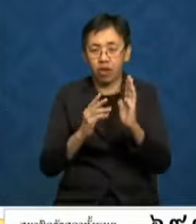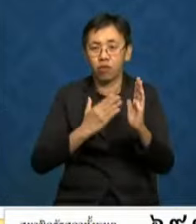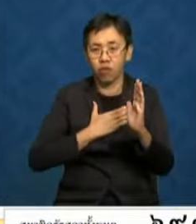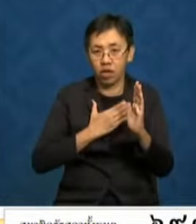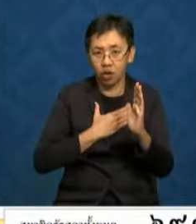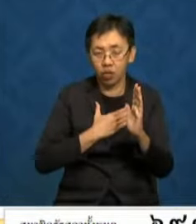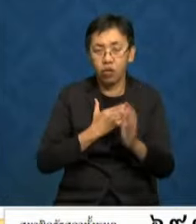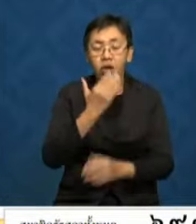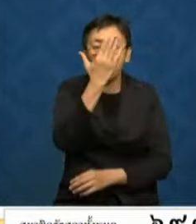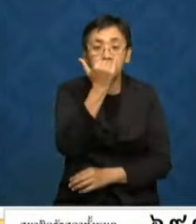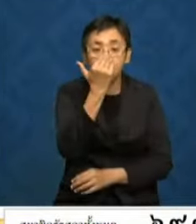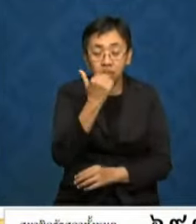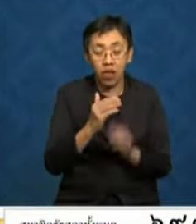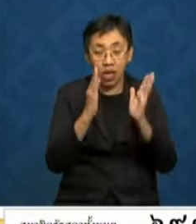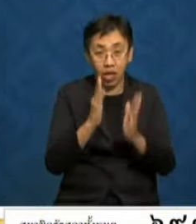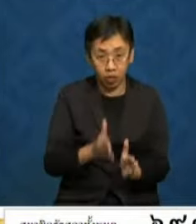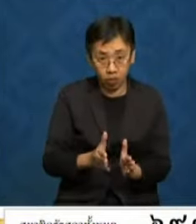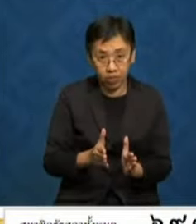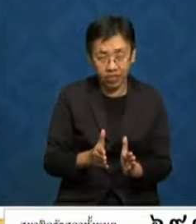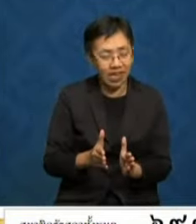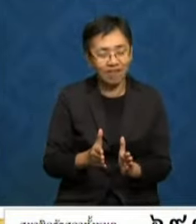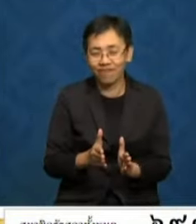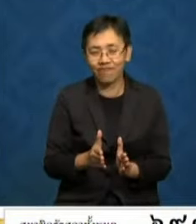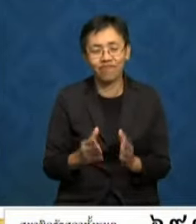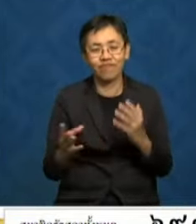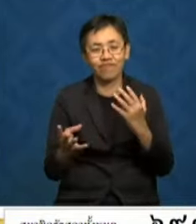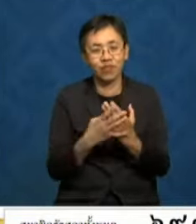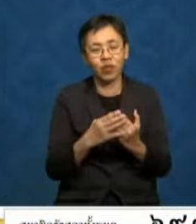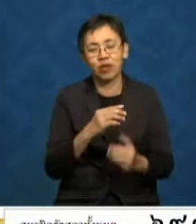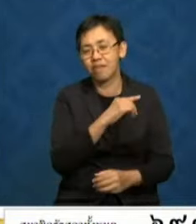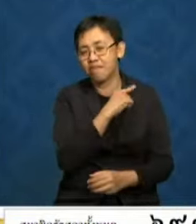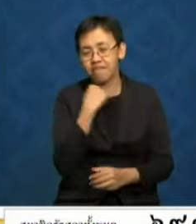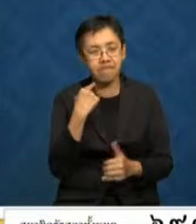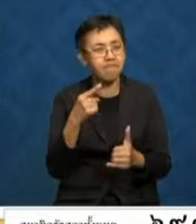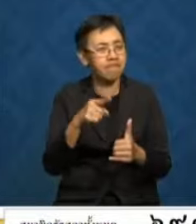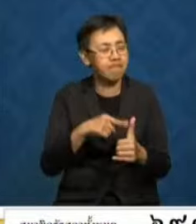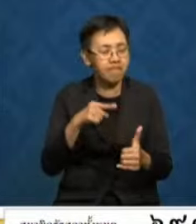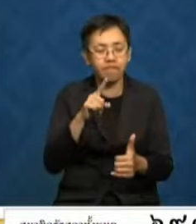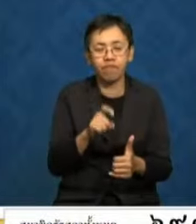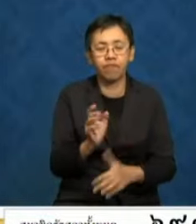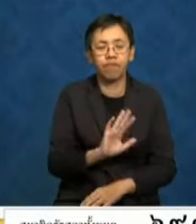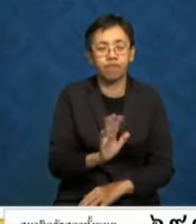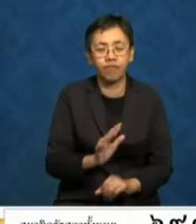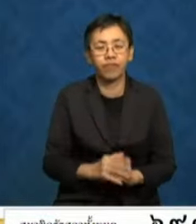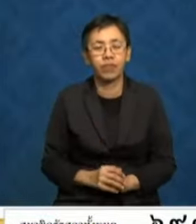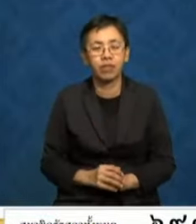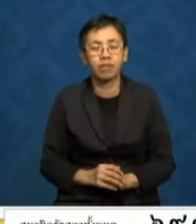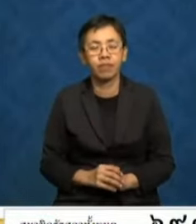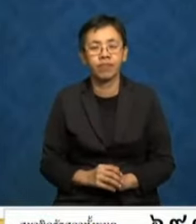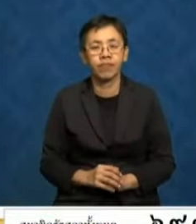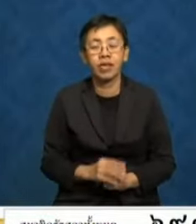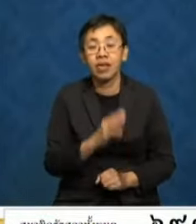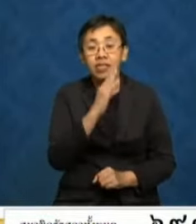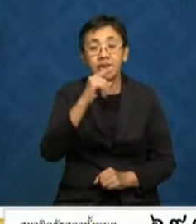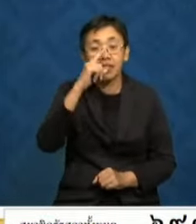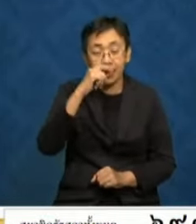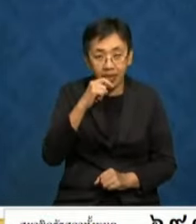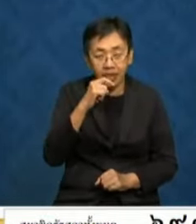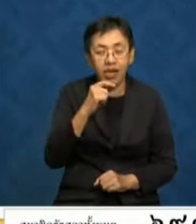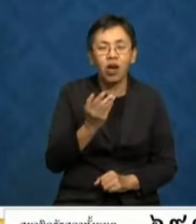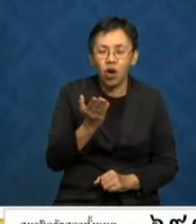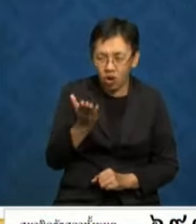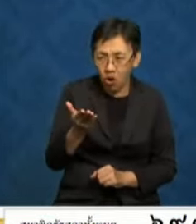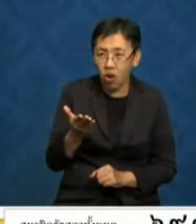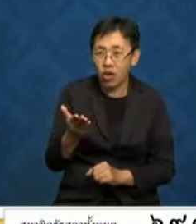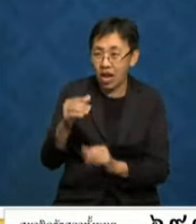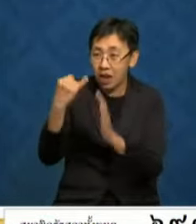เพื่อรับประกันว่าบุคคลจะไม่ต้องโทษประหารชีวิตรวมถึงผู้ที่ไทยได้ขอให้มีการ